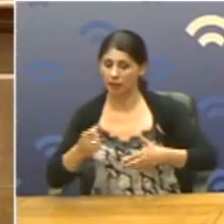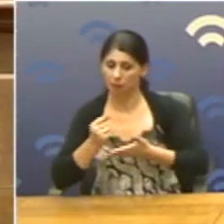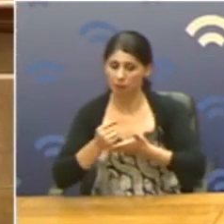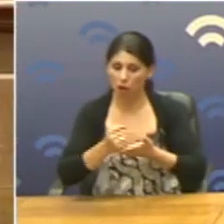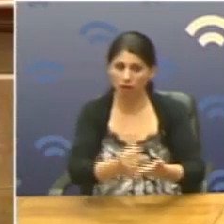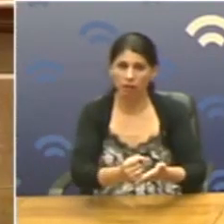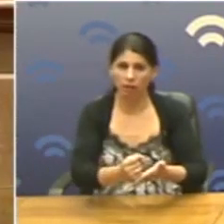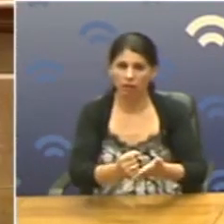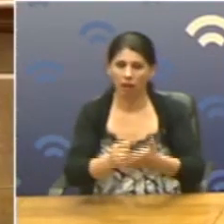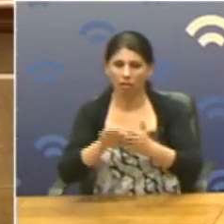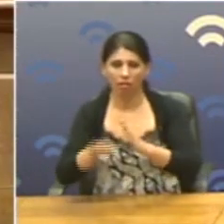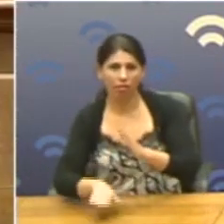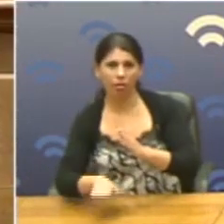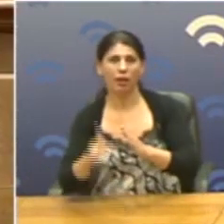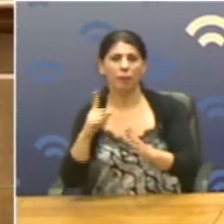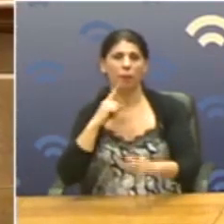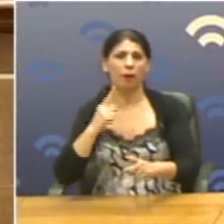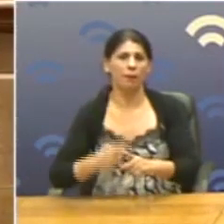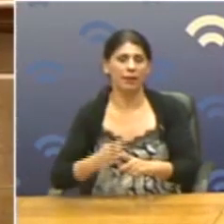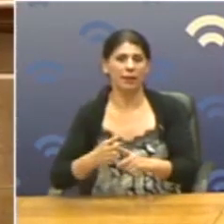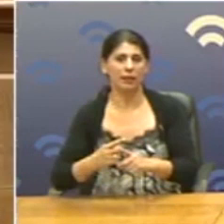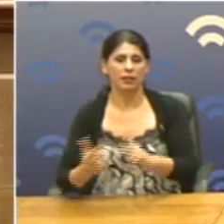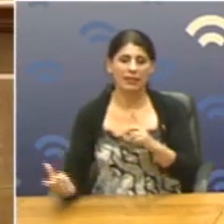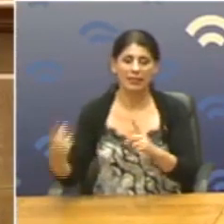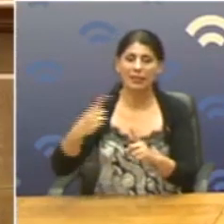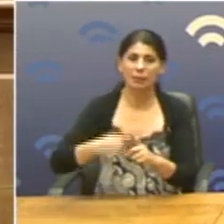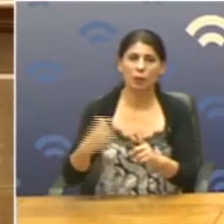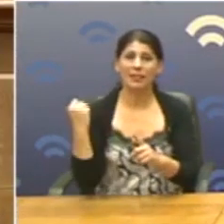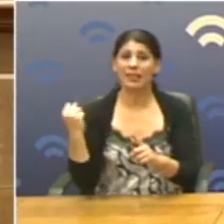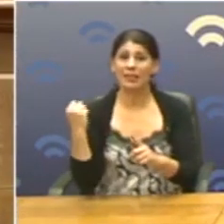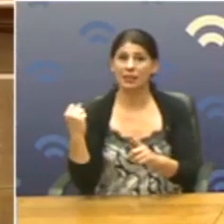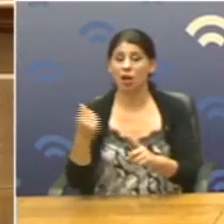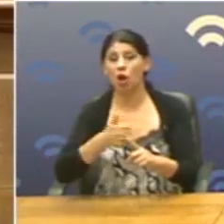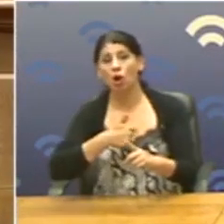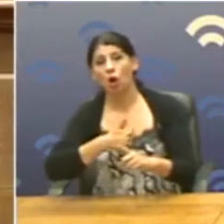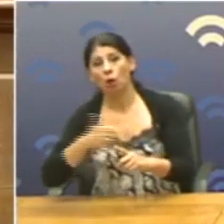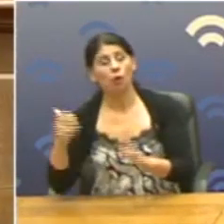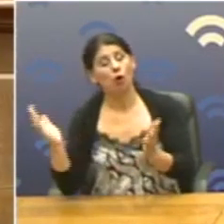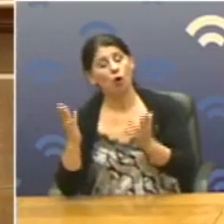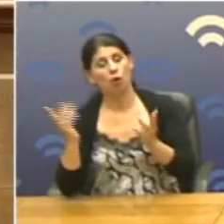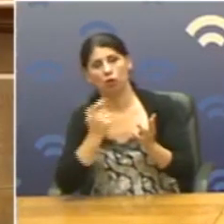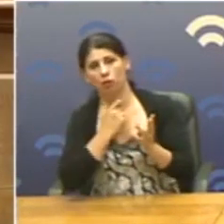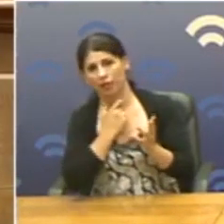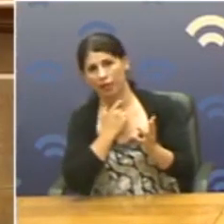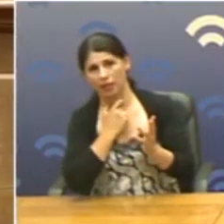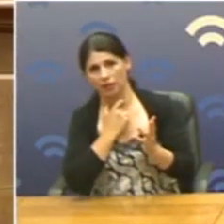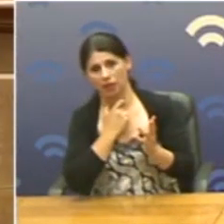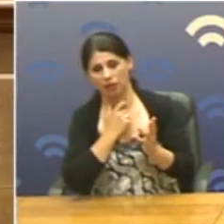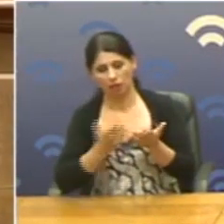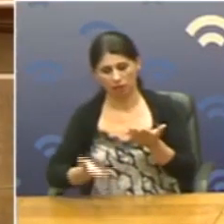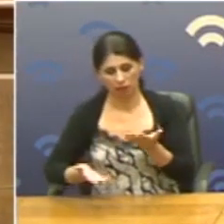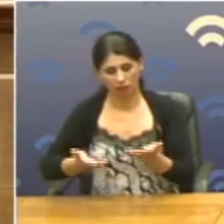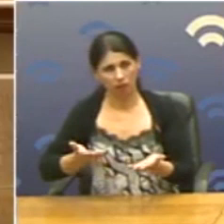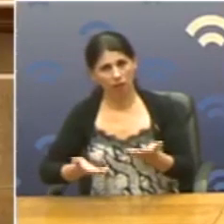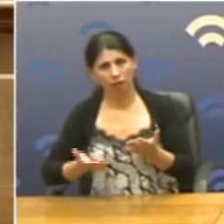να ξεπέφτει σε μια απλή συμπληρωματική ενίσχυση μόνο όσο χρειάζεται για να εξισορροπούνται